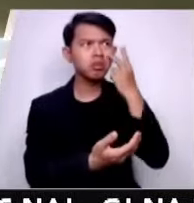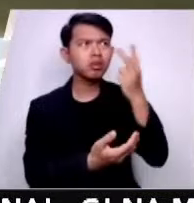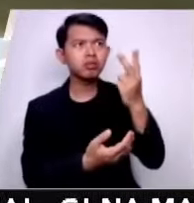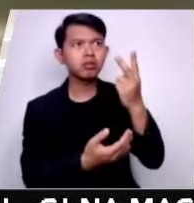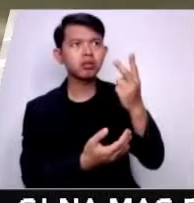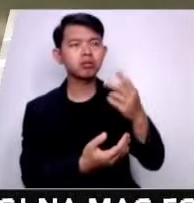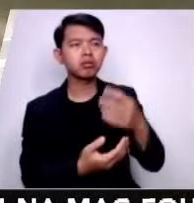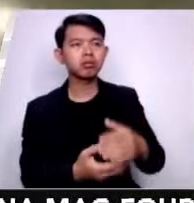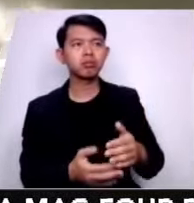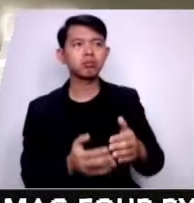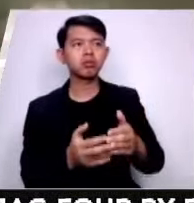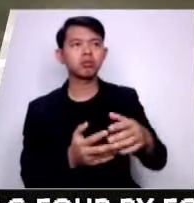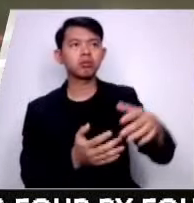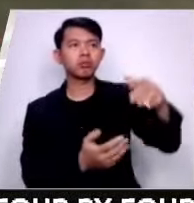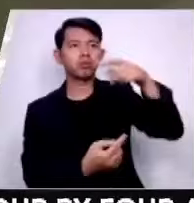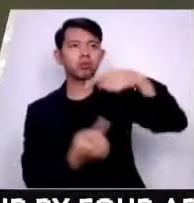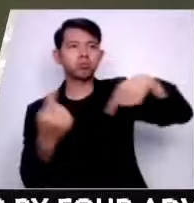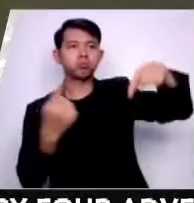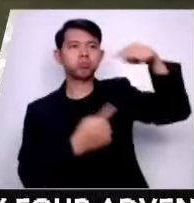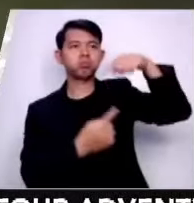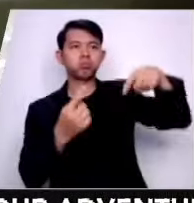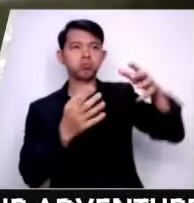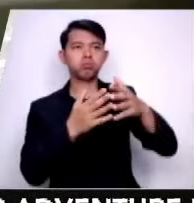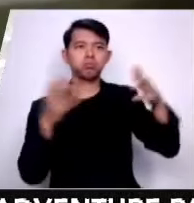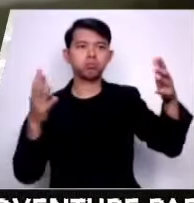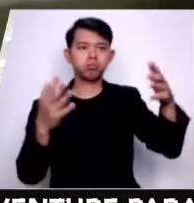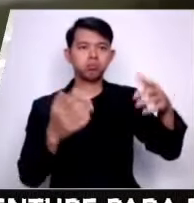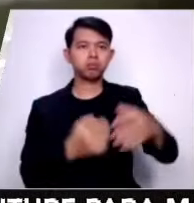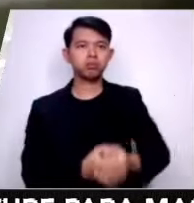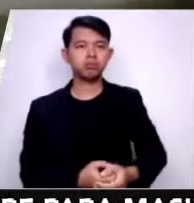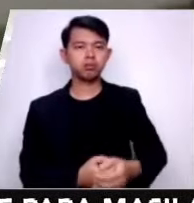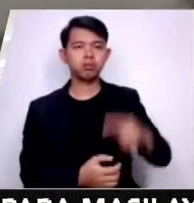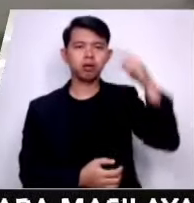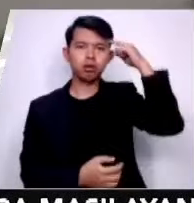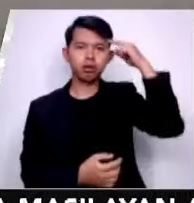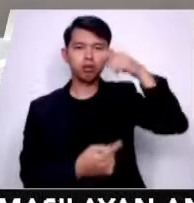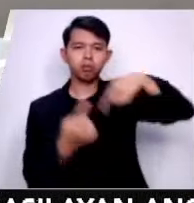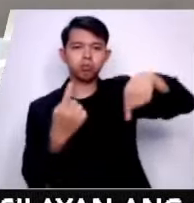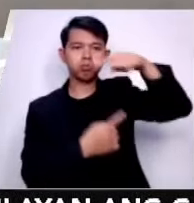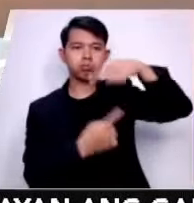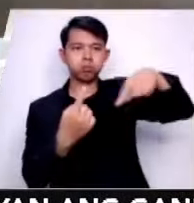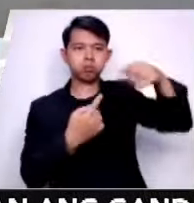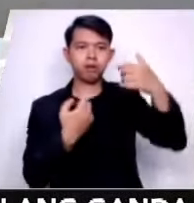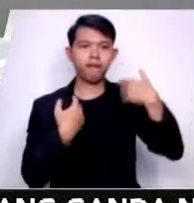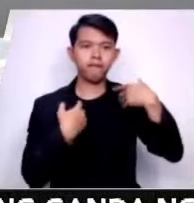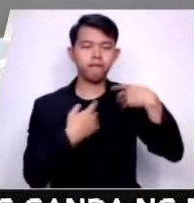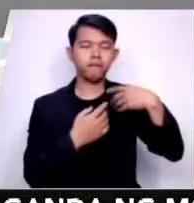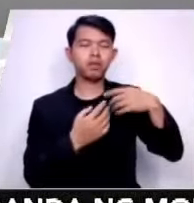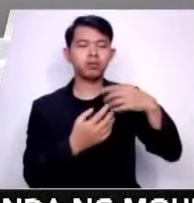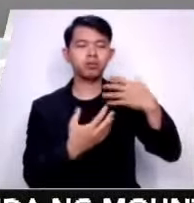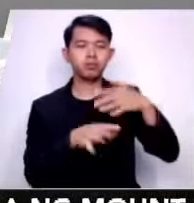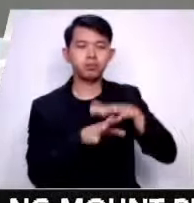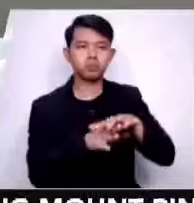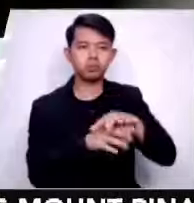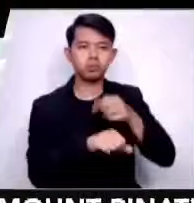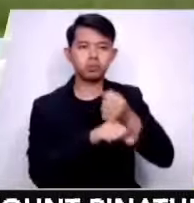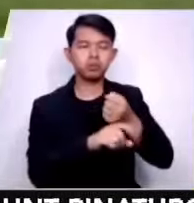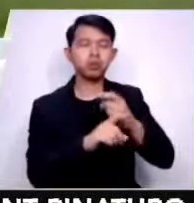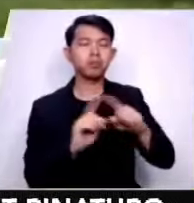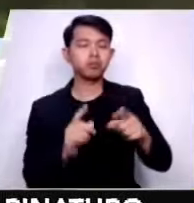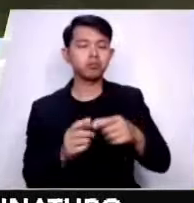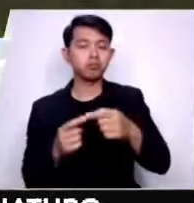ng hangin. Sabi ng driver, animo'y buhawi ito na may tinatangay na debris. Ibang video, kita naman